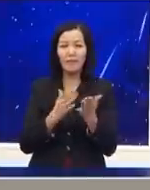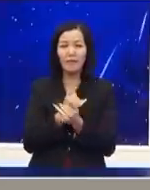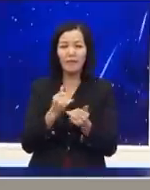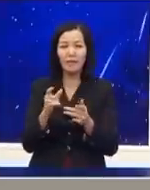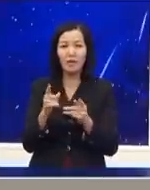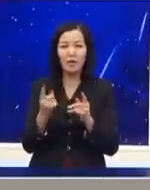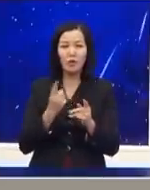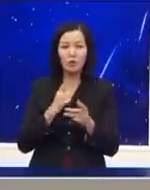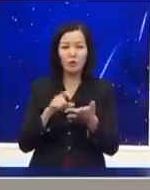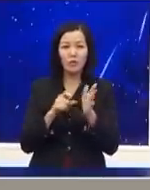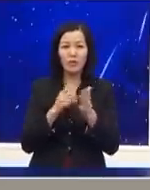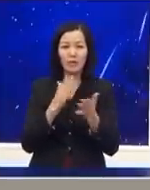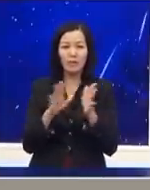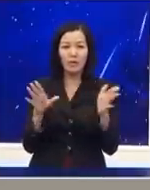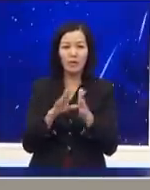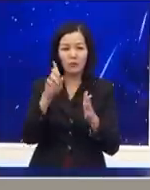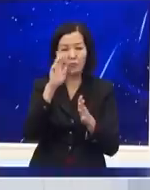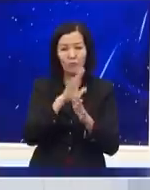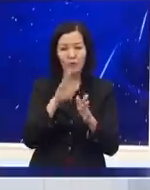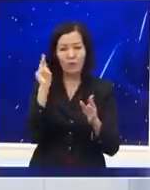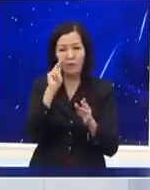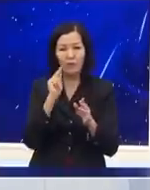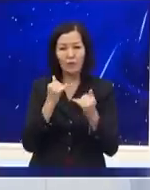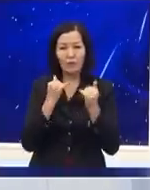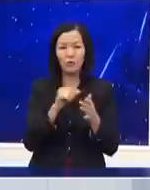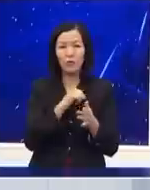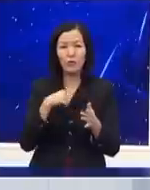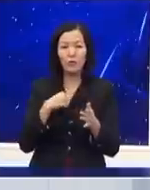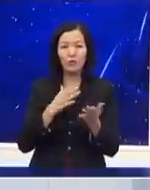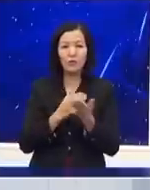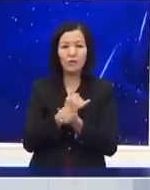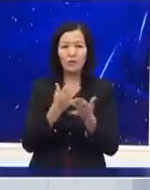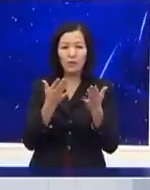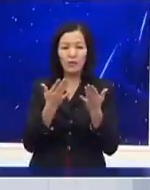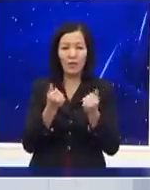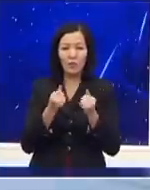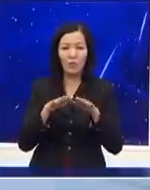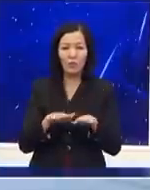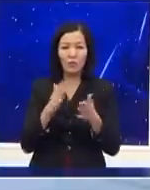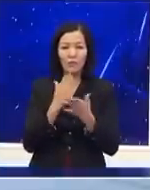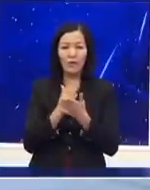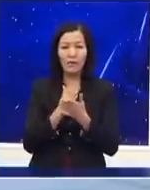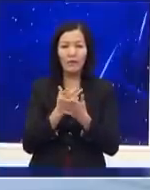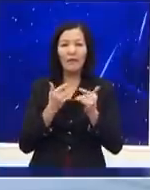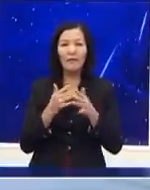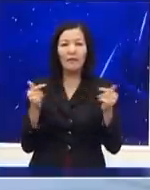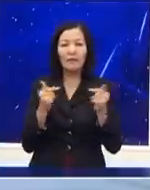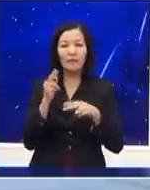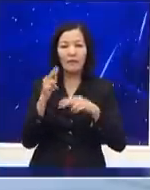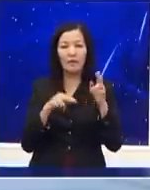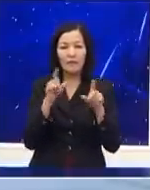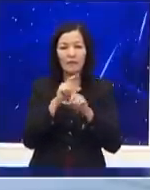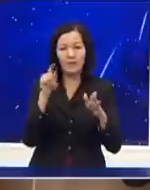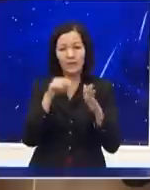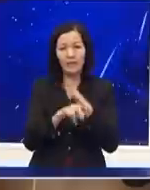мәжіліс күту залдары бар. Электронды үкіметті меңгергендер үшін өзіне өзі қызмет көрсету борышы қарастырылған. Талапқа сай салынған